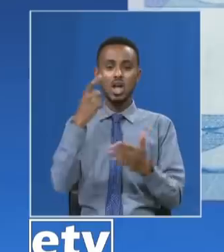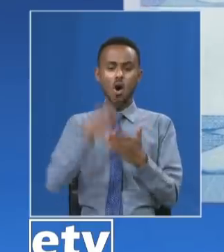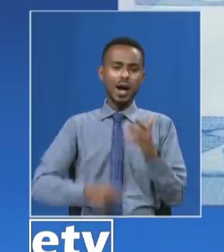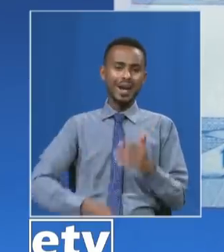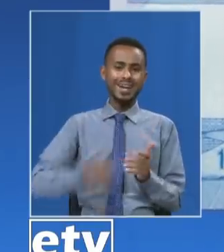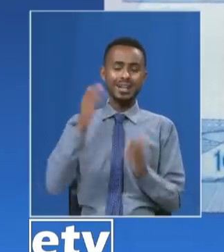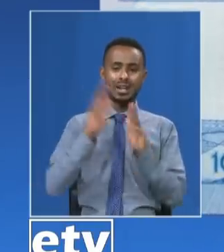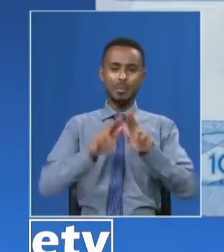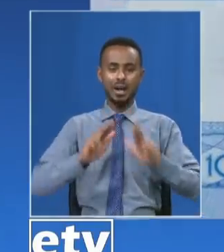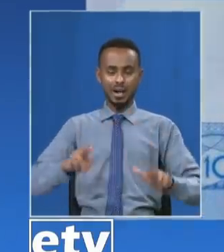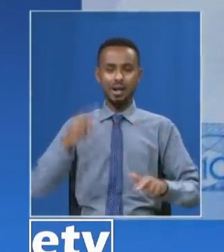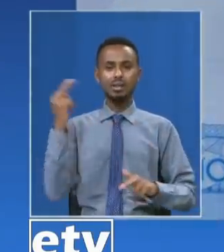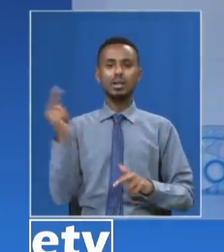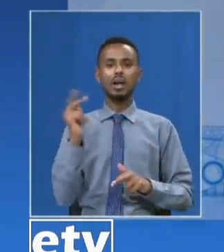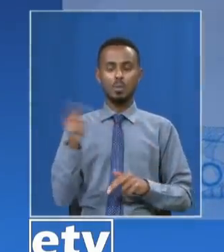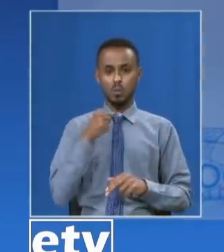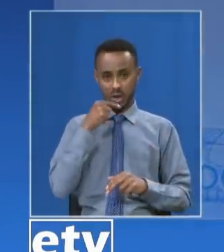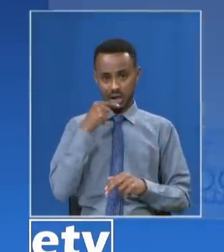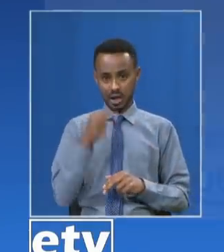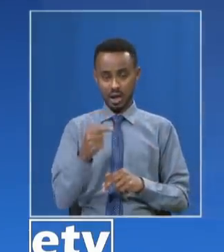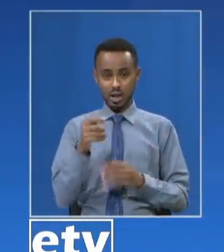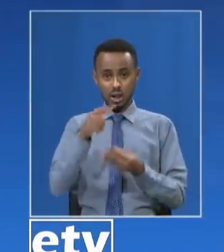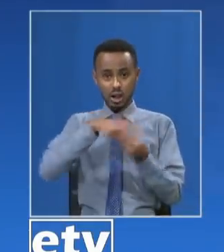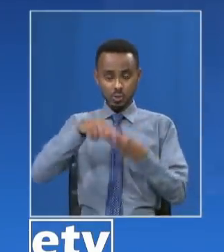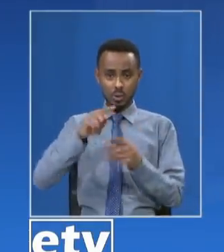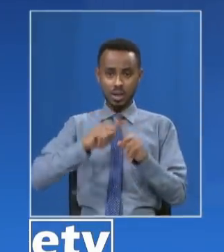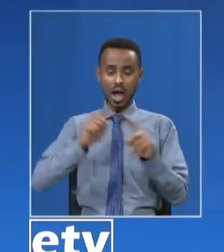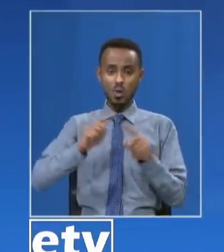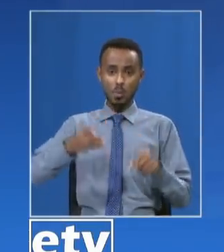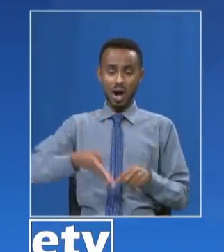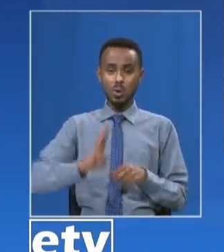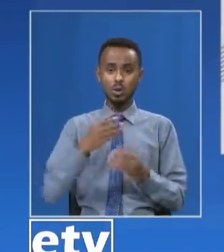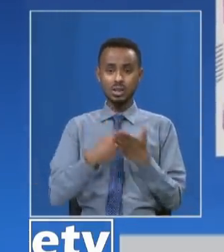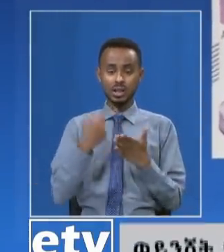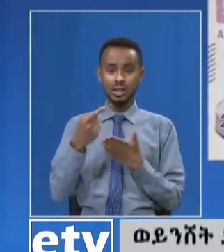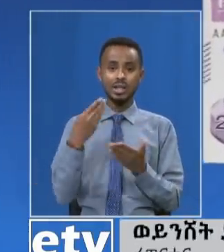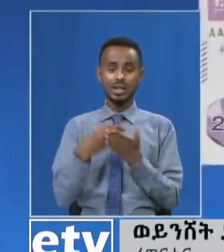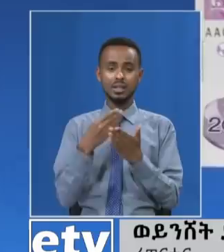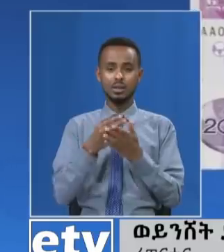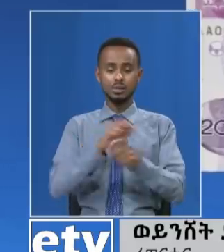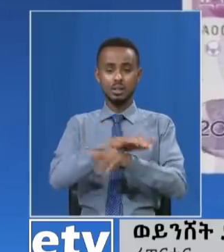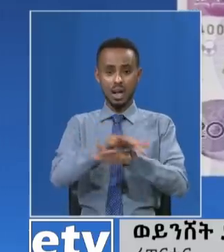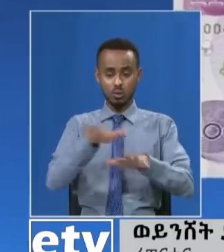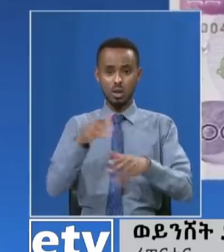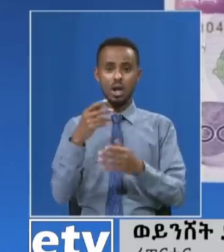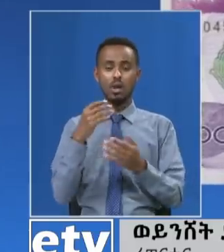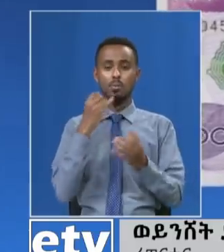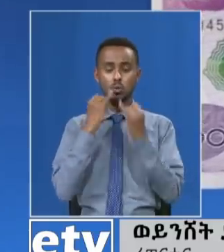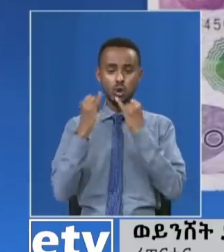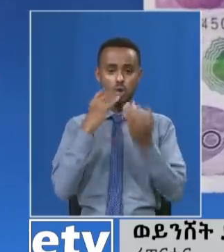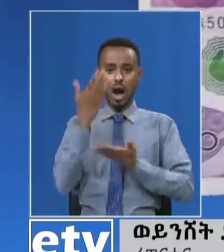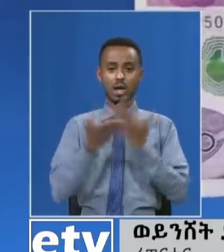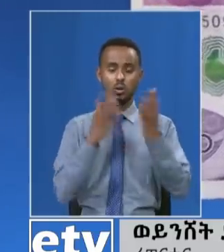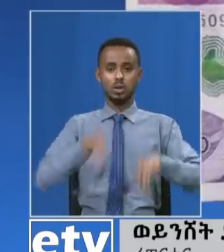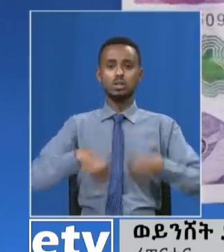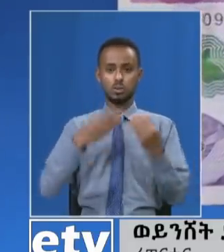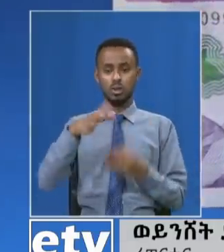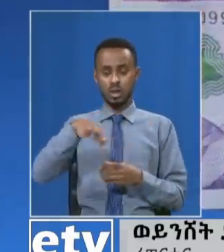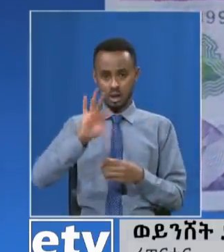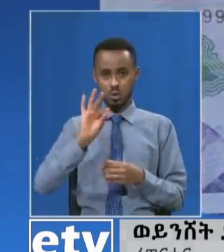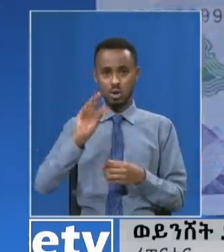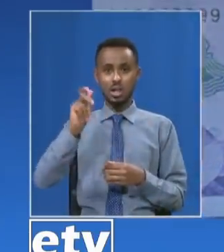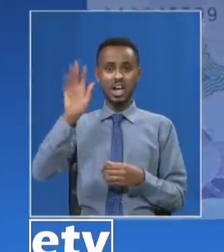ንረትን ለማረጋጋት ጠቃሚ መሆኑ ይገለጻል። ከሰሞኑ በተለያዩ ባንኮች ይህ የብር ኖት ተሰራጭቶ ለደንበኞቻቸው አገልግሎት እየሰጡ